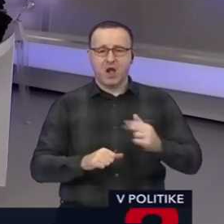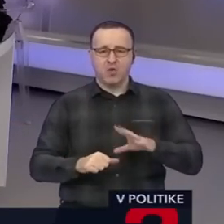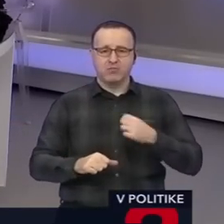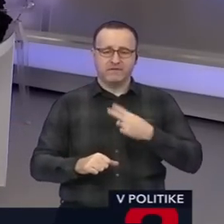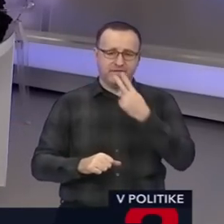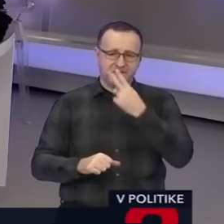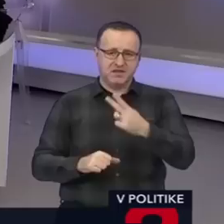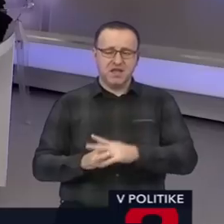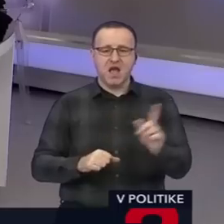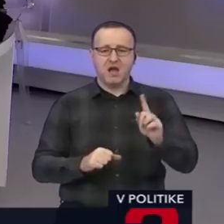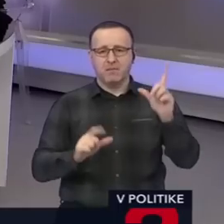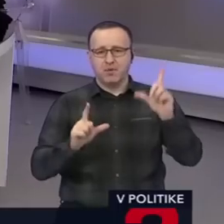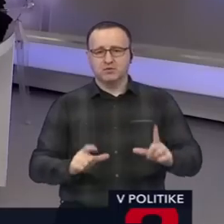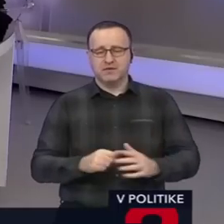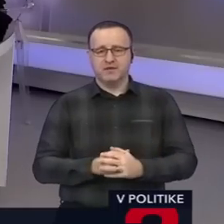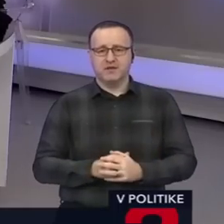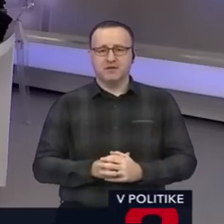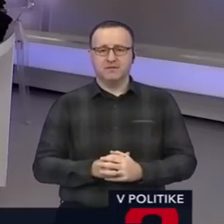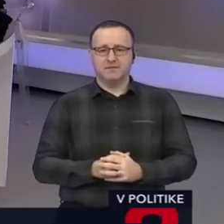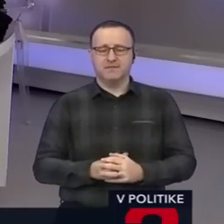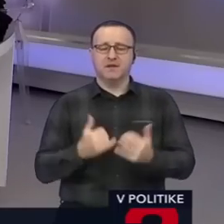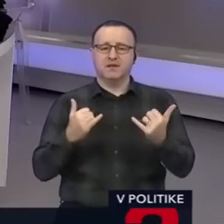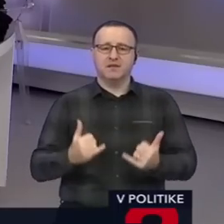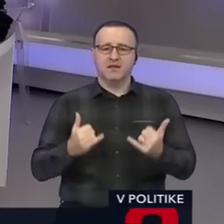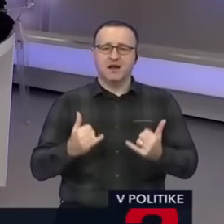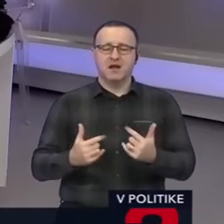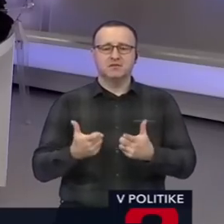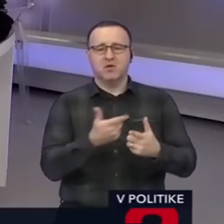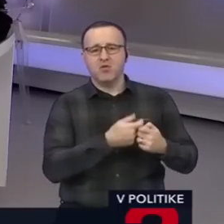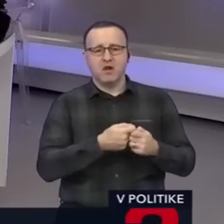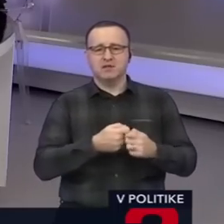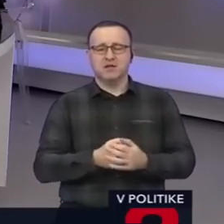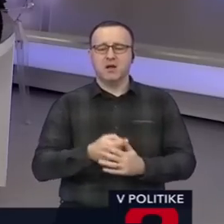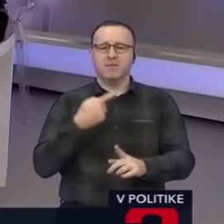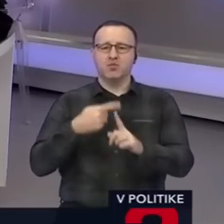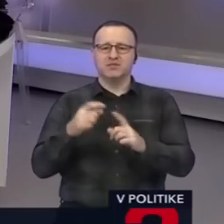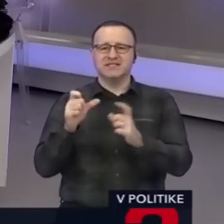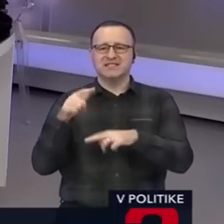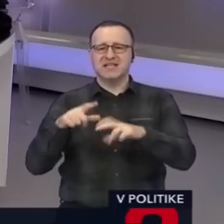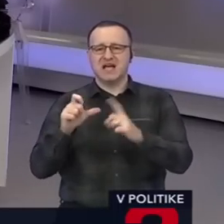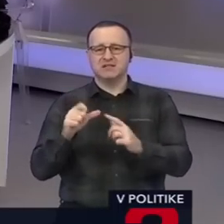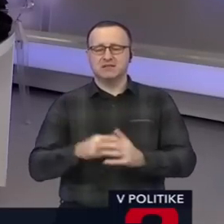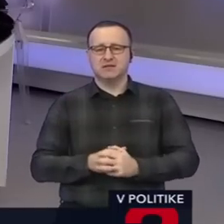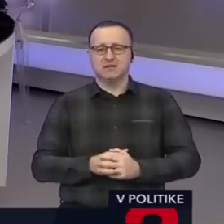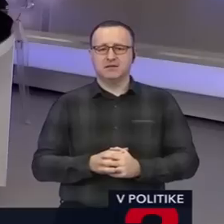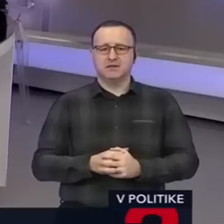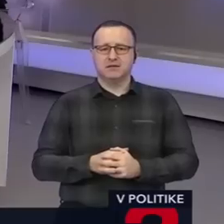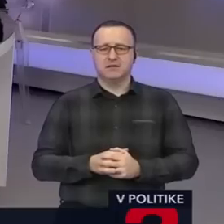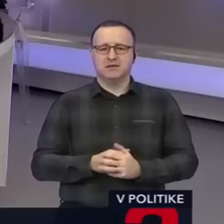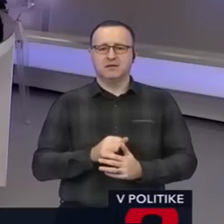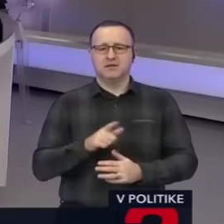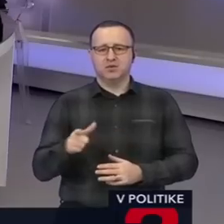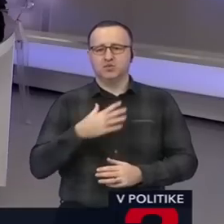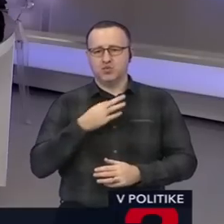je postavenie, ale vnímam to tak, že aktuálna teda koalícia plus SAS sú za to,